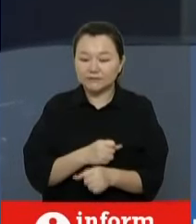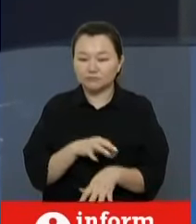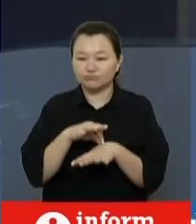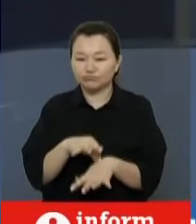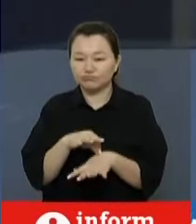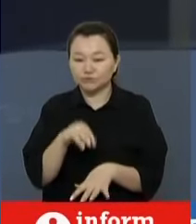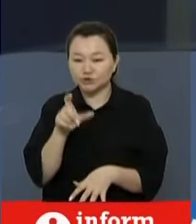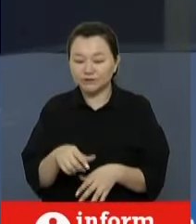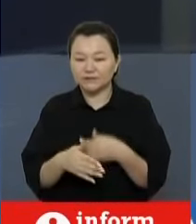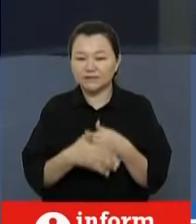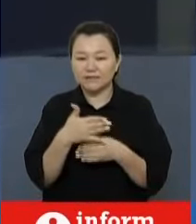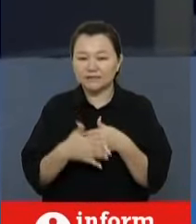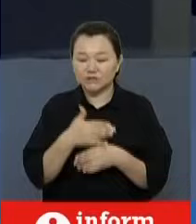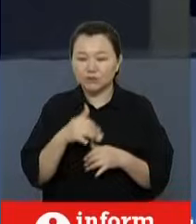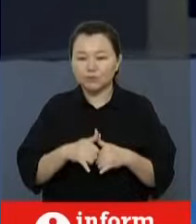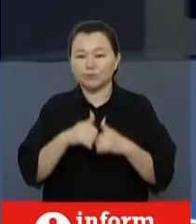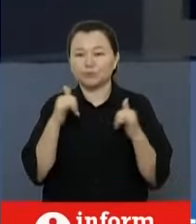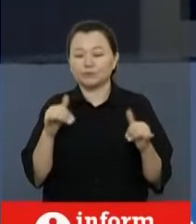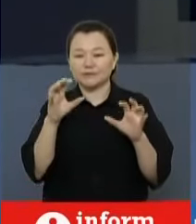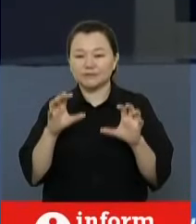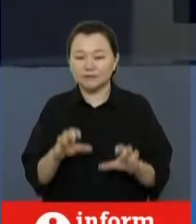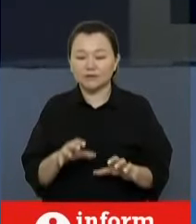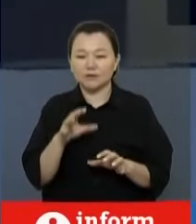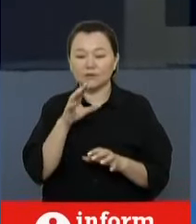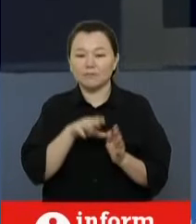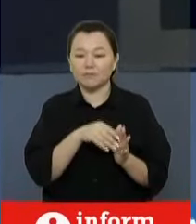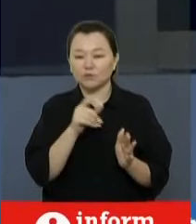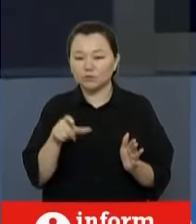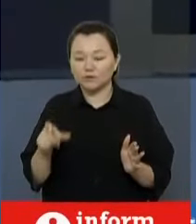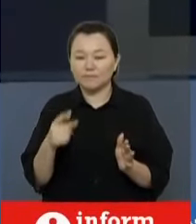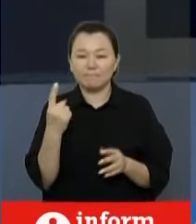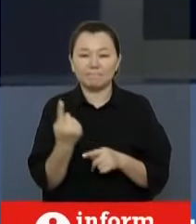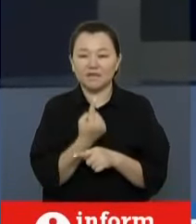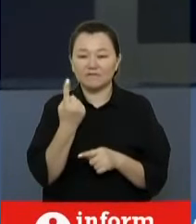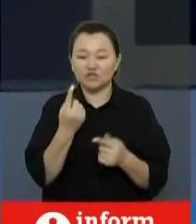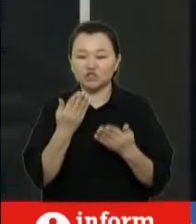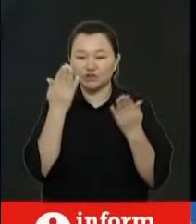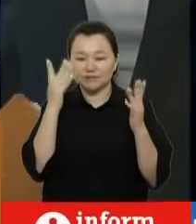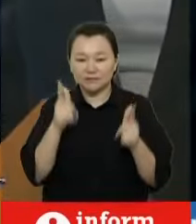қатысты жазаны күшейту туралы заң жобасын мәжіліс депутаттары бірінші оқылымда мақұлдады.